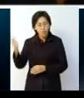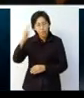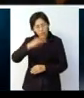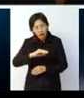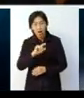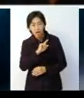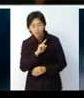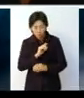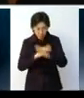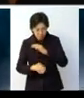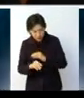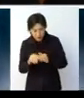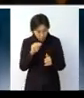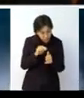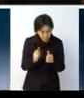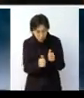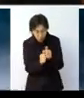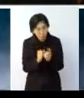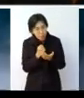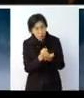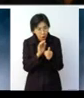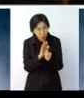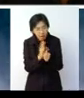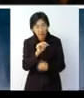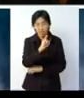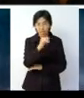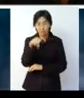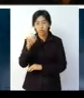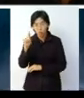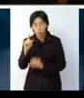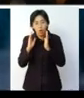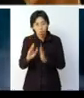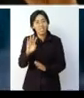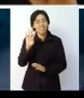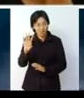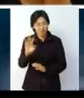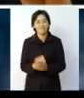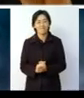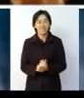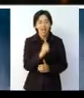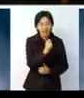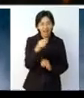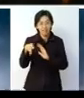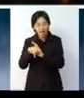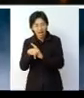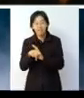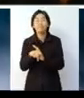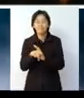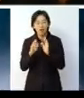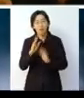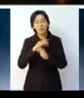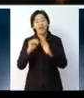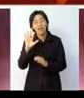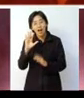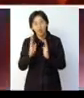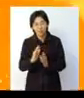ในวันนึงพี่เสน่ห์ต้องดูแลกี่คนนะคะ จันทร์พุธศุกร์ดู4คนครับอังคารพฤหัส